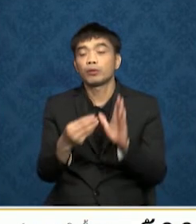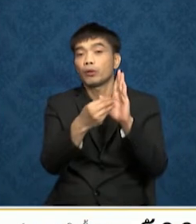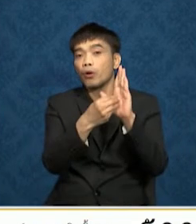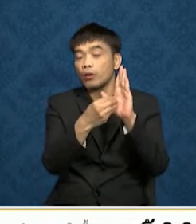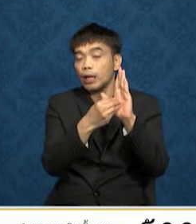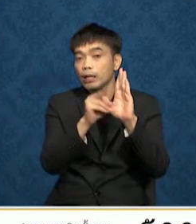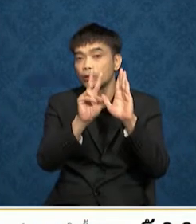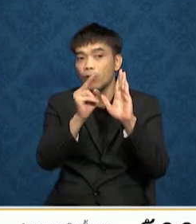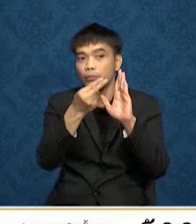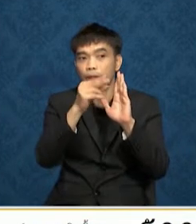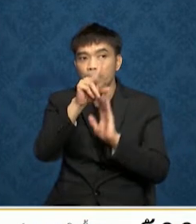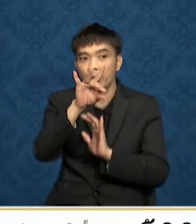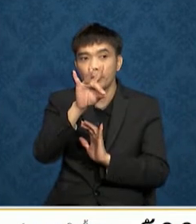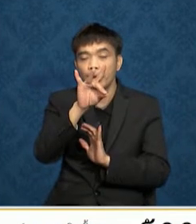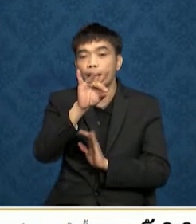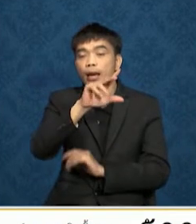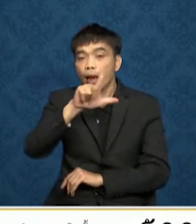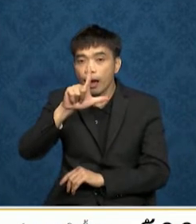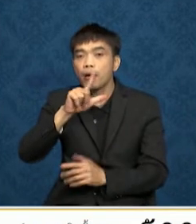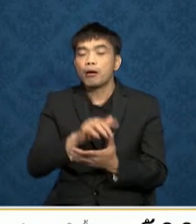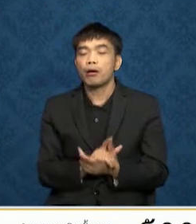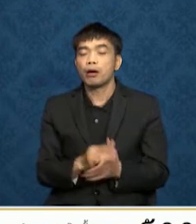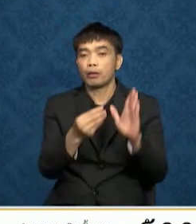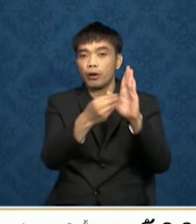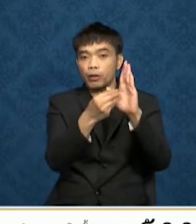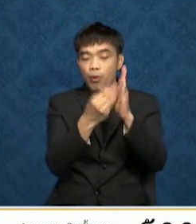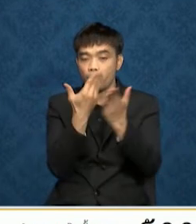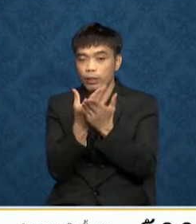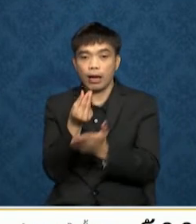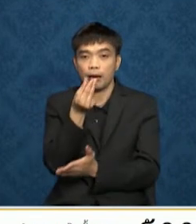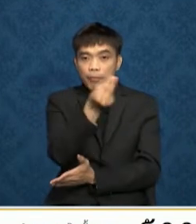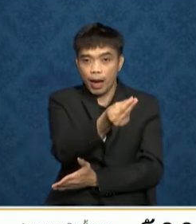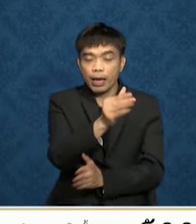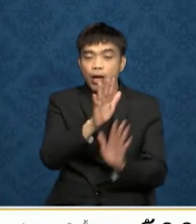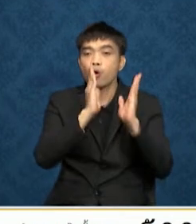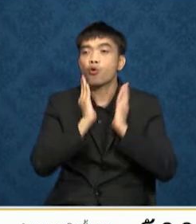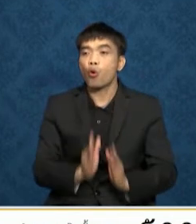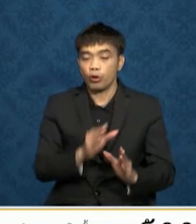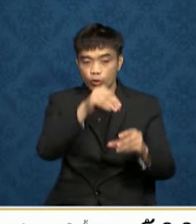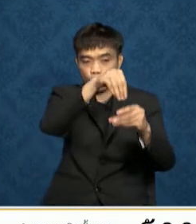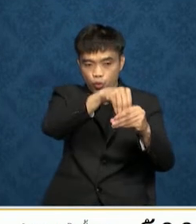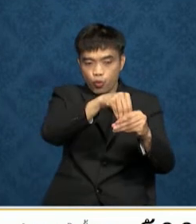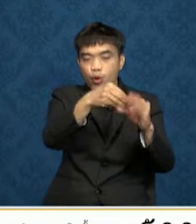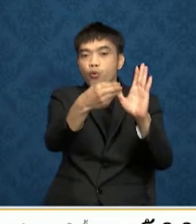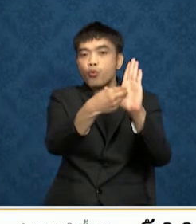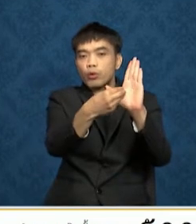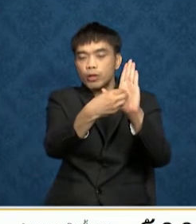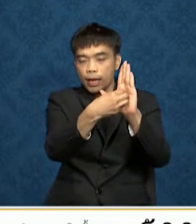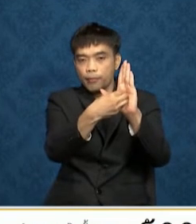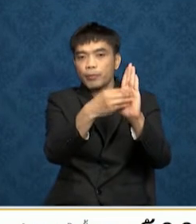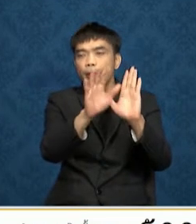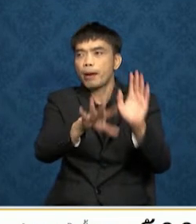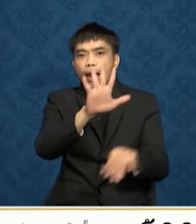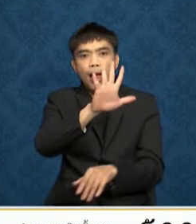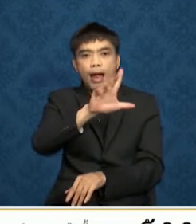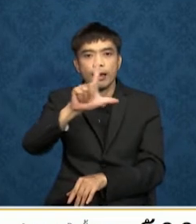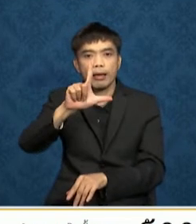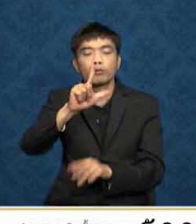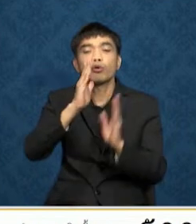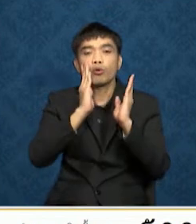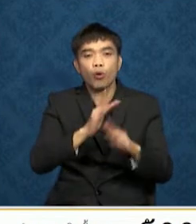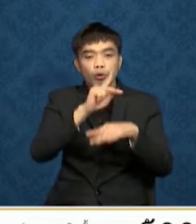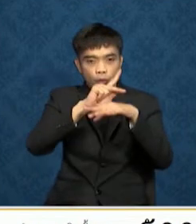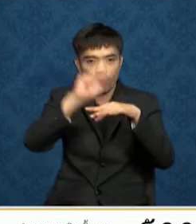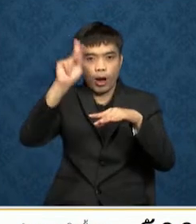28,000ล้านบาทครับซึ่งกตมมีคน 5ล้านกว่าคนแต่องค์การาส